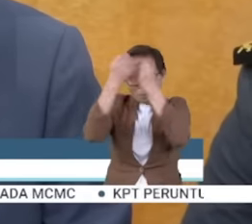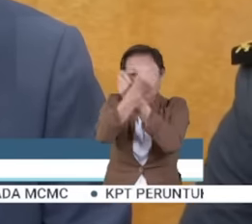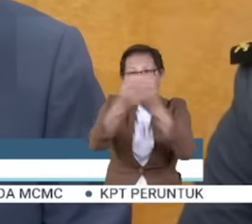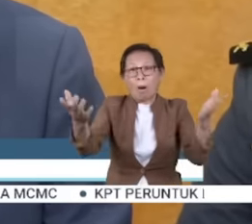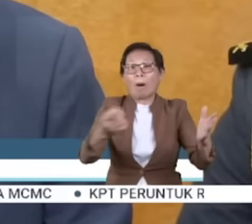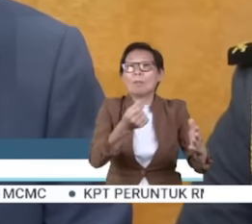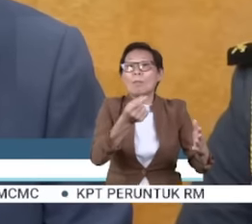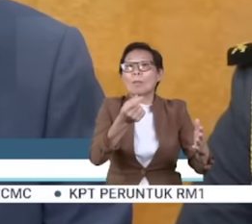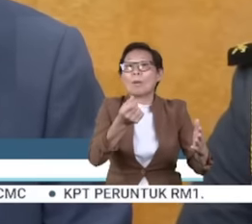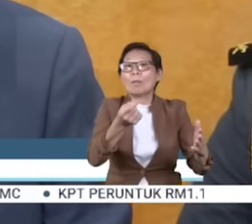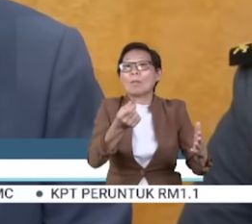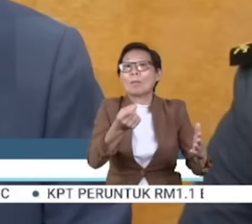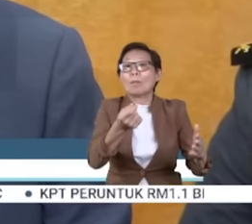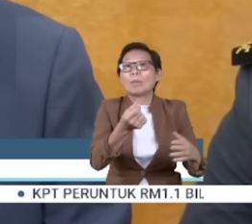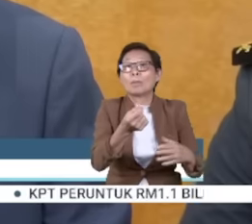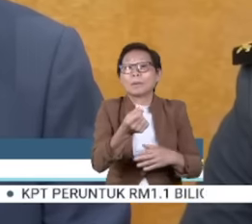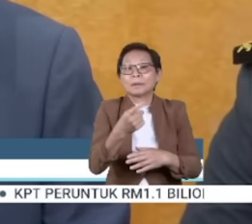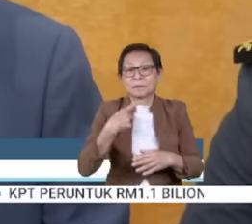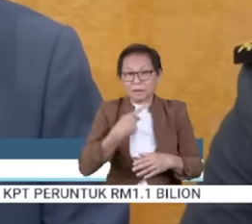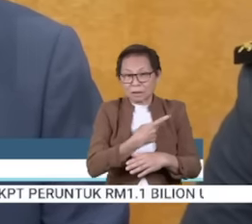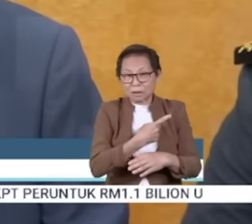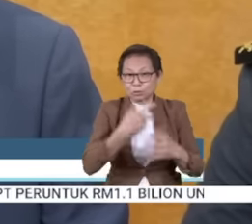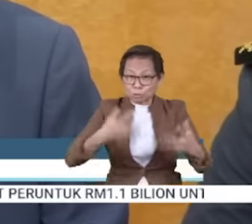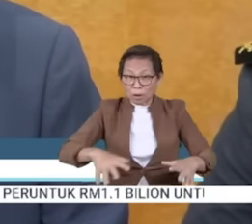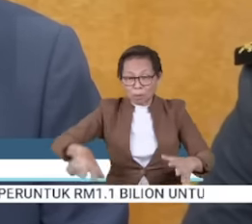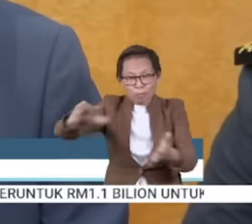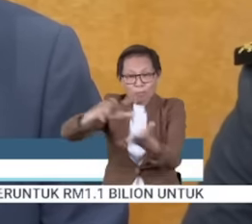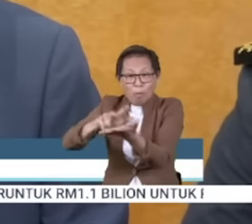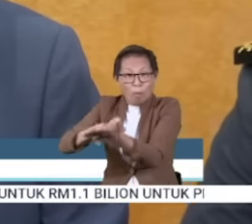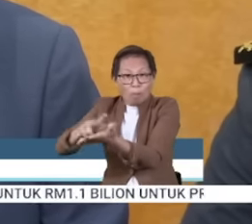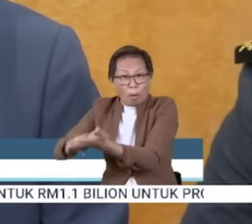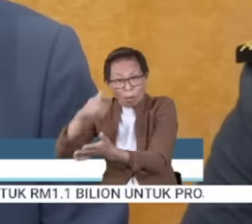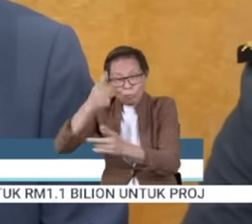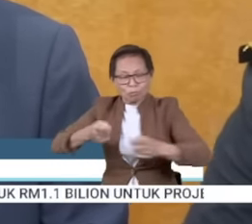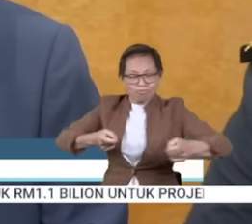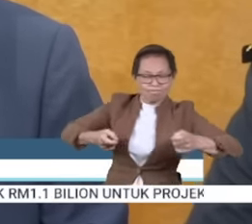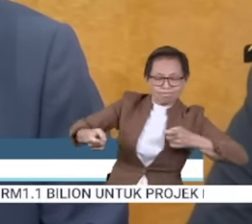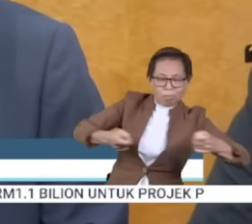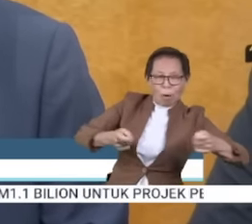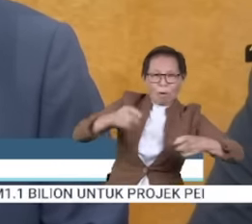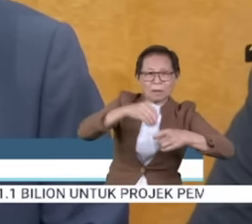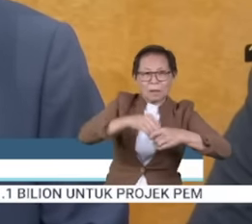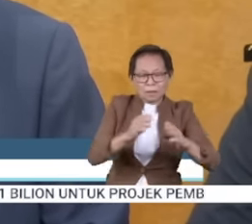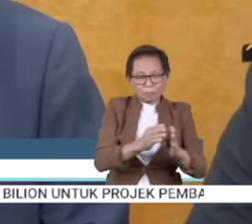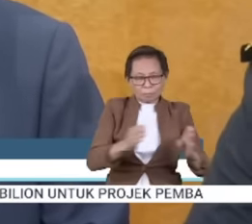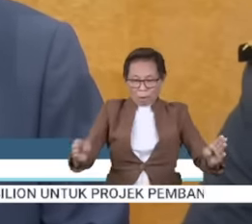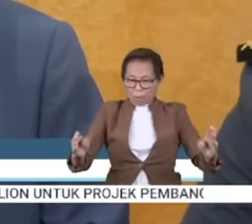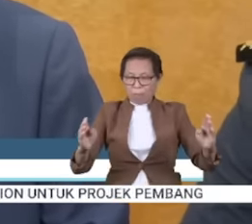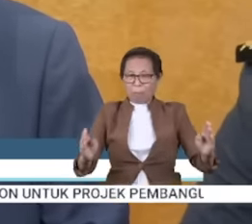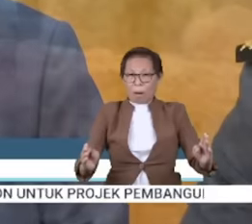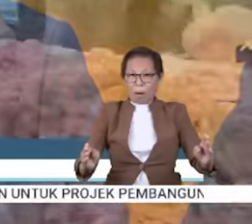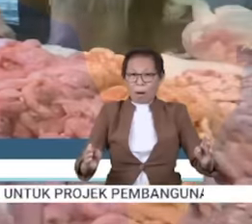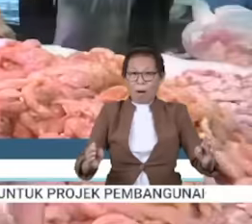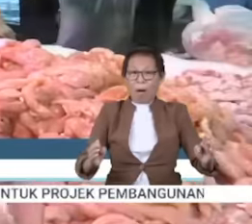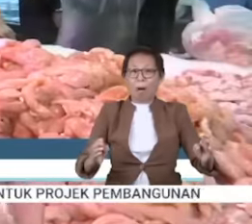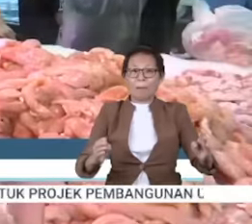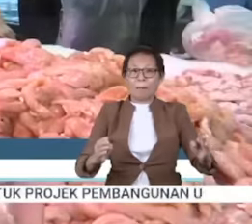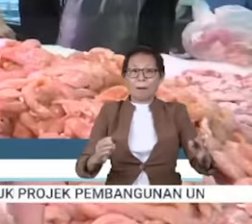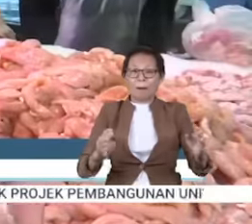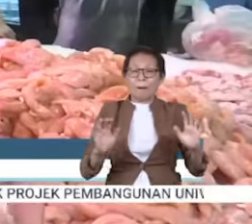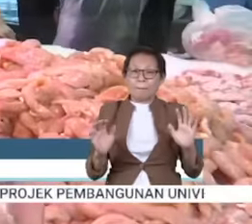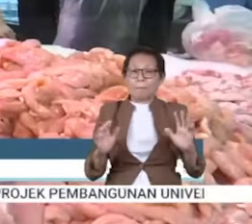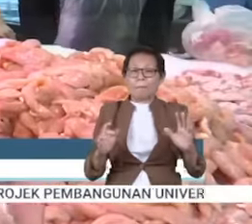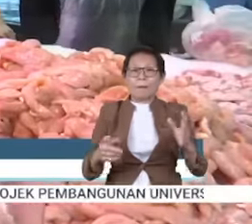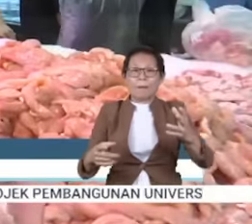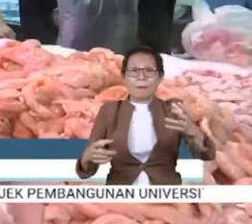yang kita telah putuskan untuk dikawal dalam perayaan agama pesta keamanan